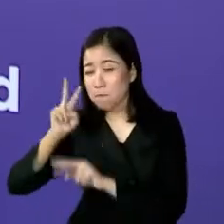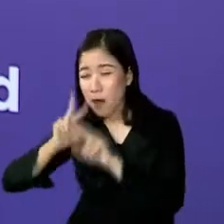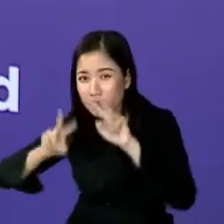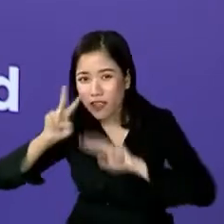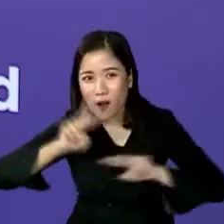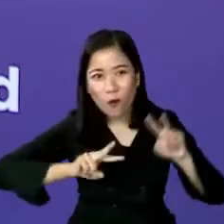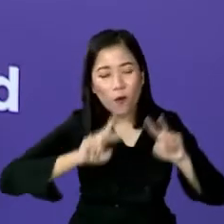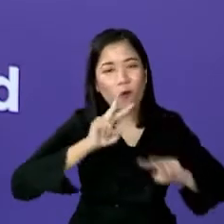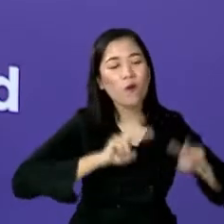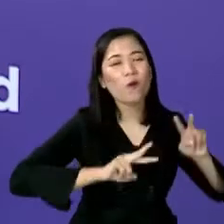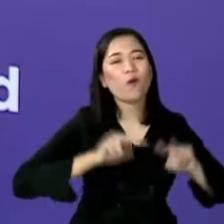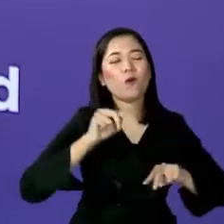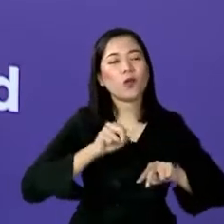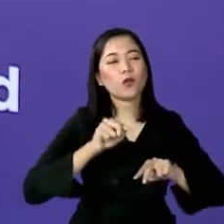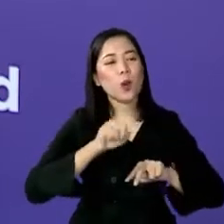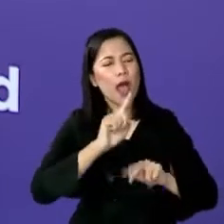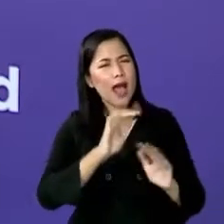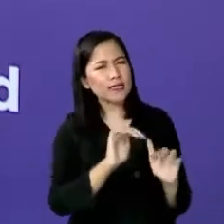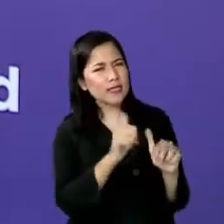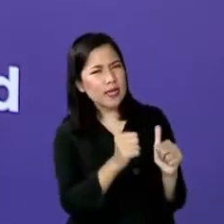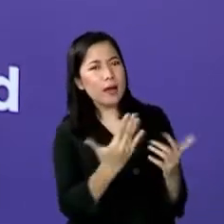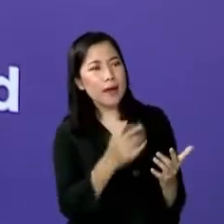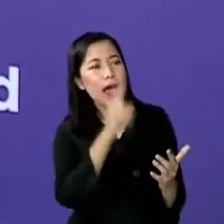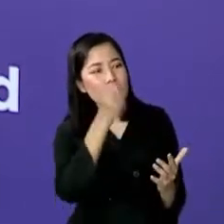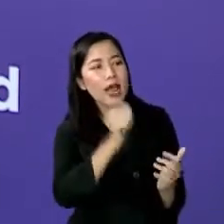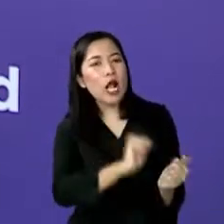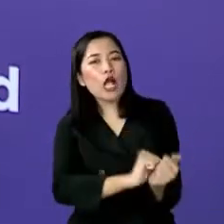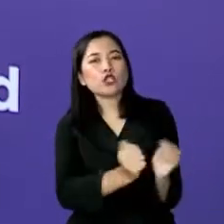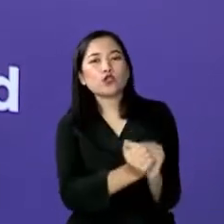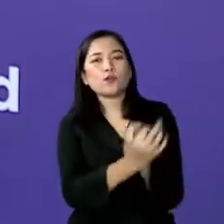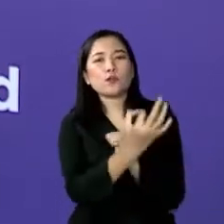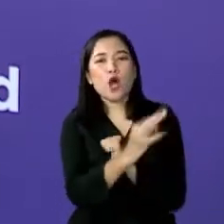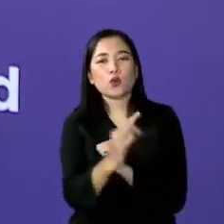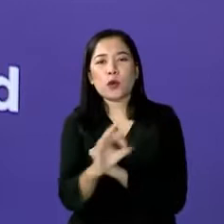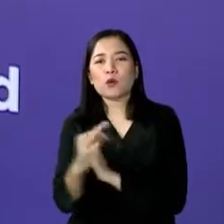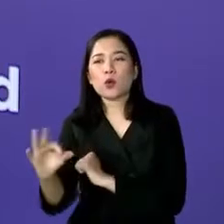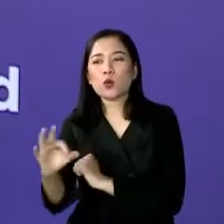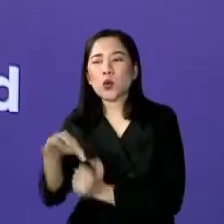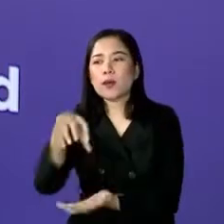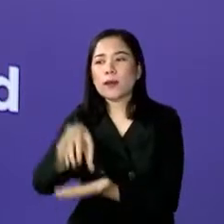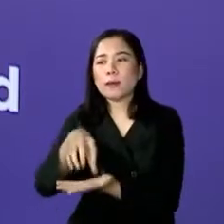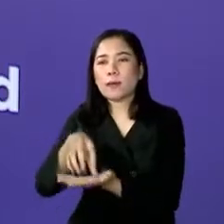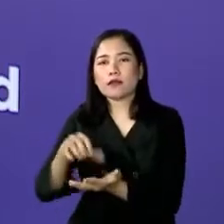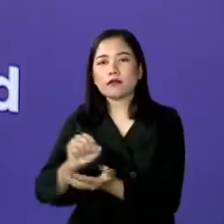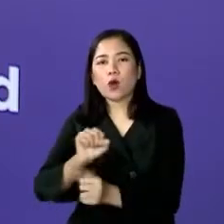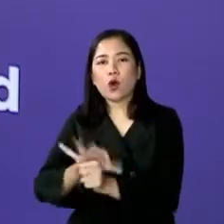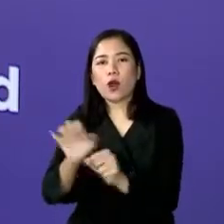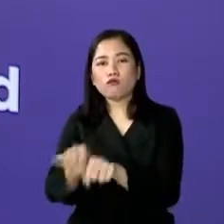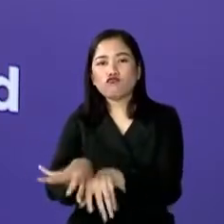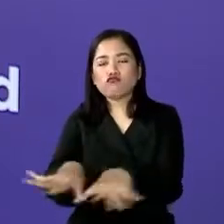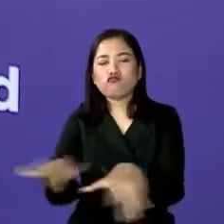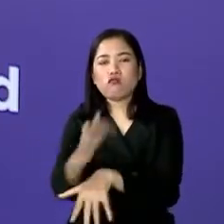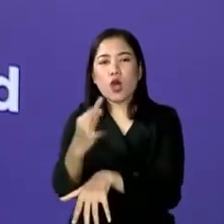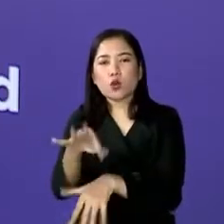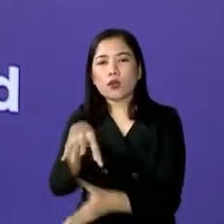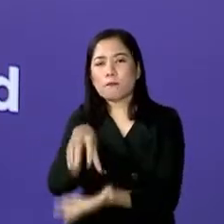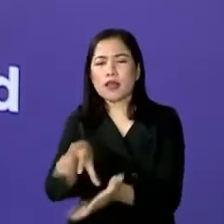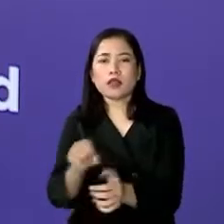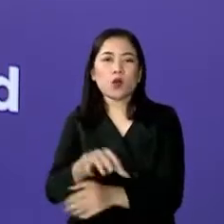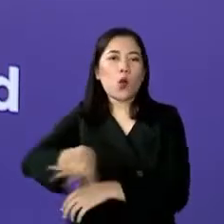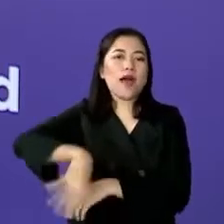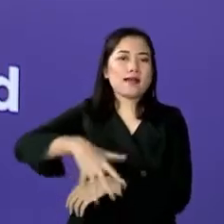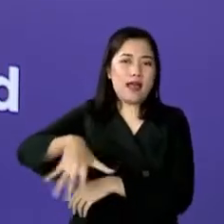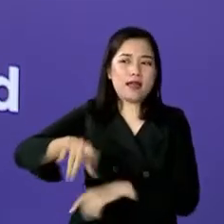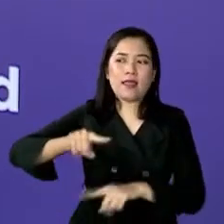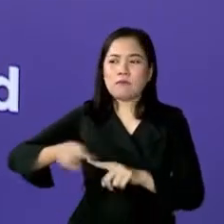yang kemudian menghasilkan kasus-kasus baru yaitu disebut Cluster dalam keluarga sehingga jumlah kasus jika akan lengket tapi tidak